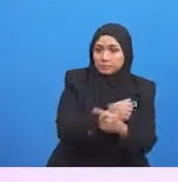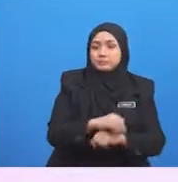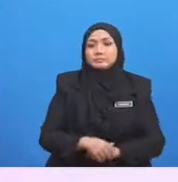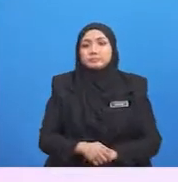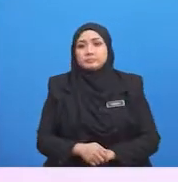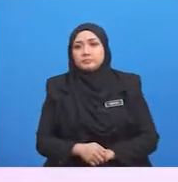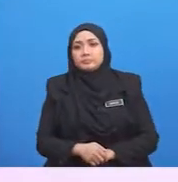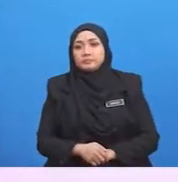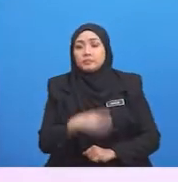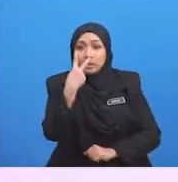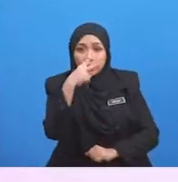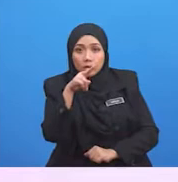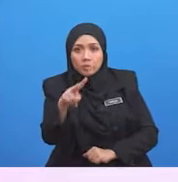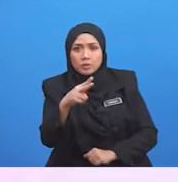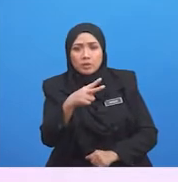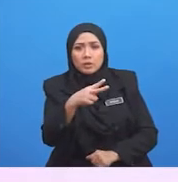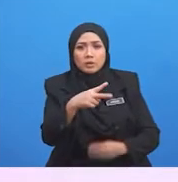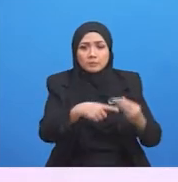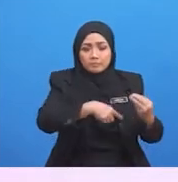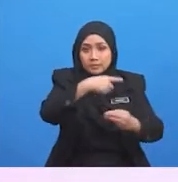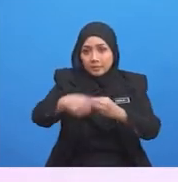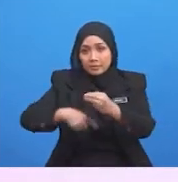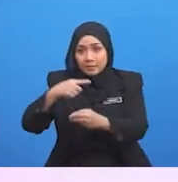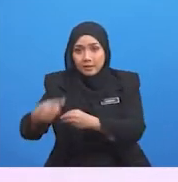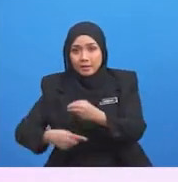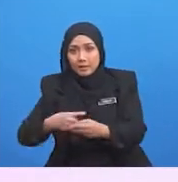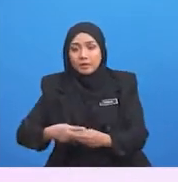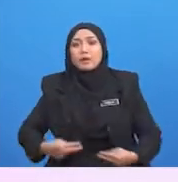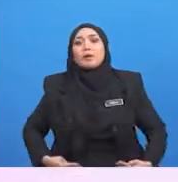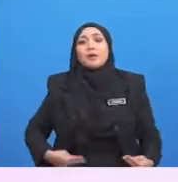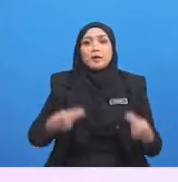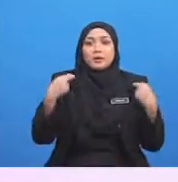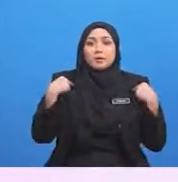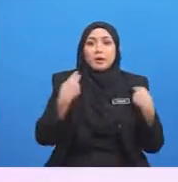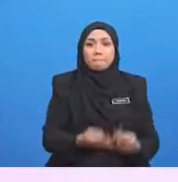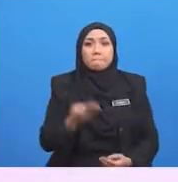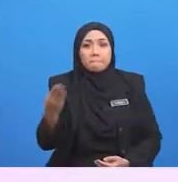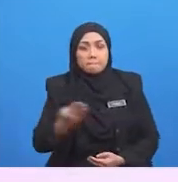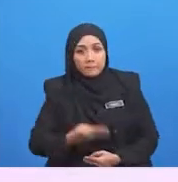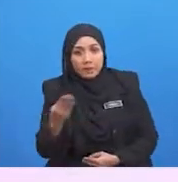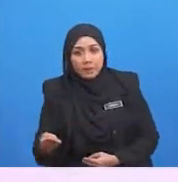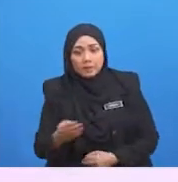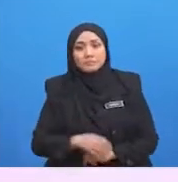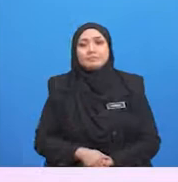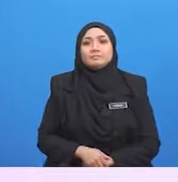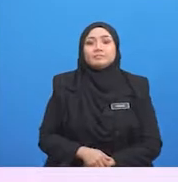pula berkaitan dengan kitaran hayat produk. Jika pelajar perhatikan, ada produk sudah lama